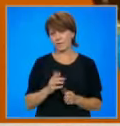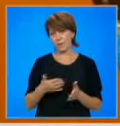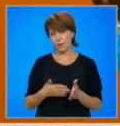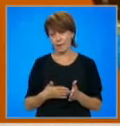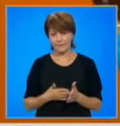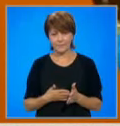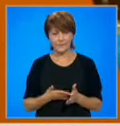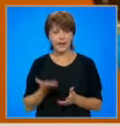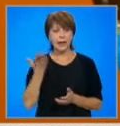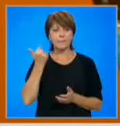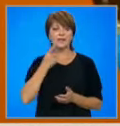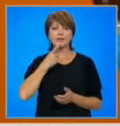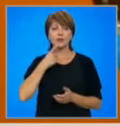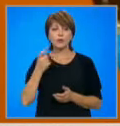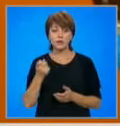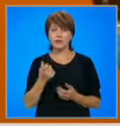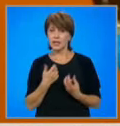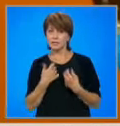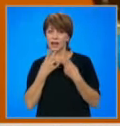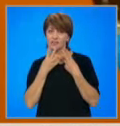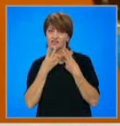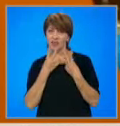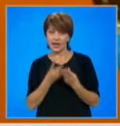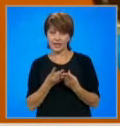Киселова. През миналата година обаче станахме свидетели